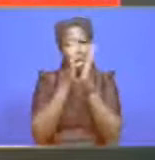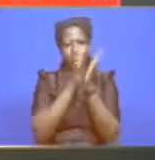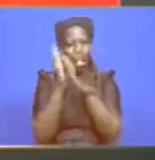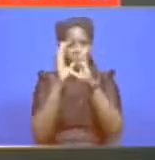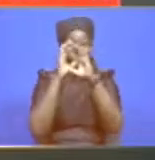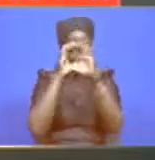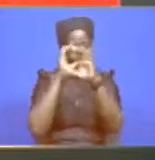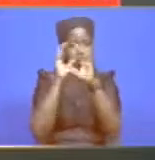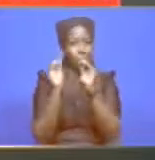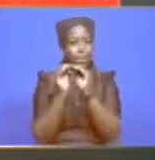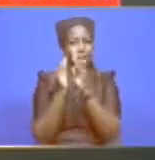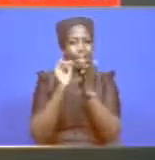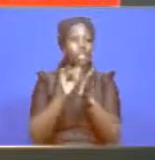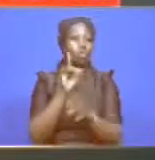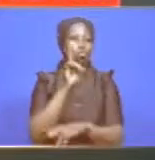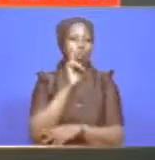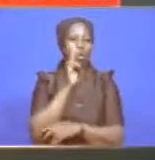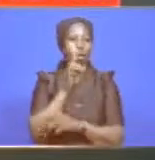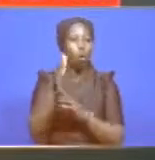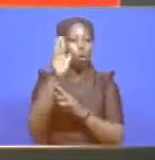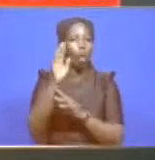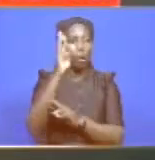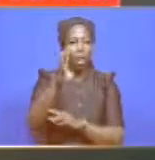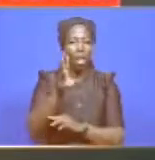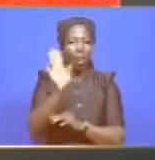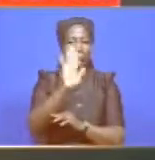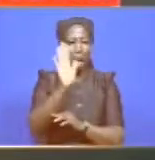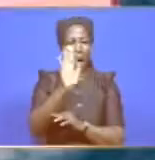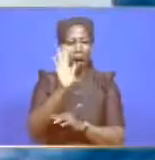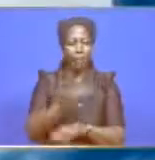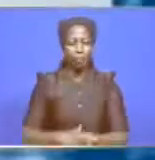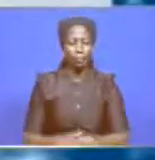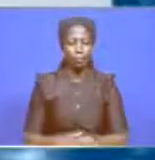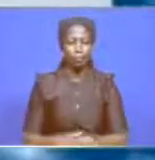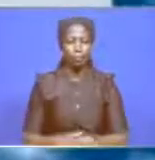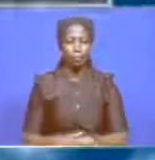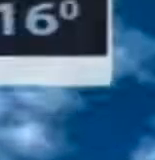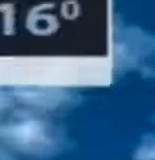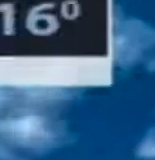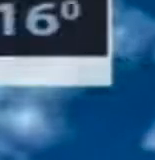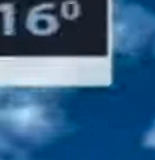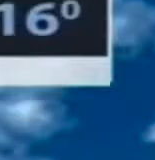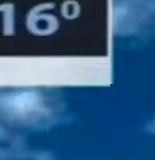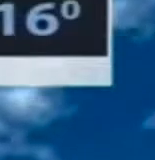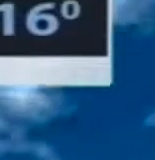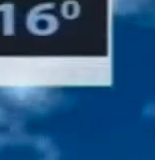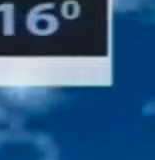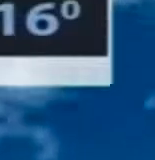Tupatane tena hapo kesho palipo na majaliwa. Kwa heri.